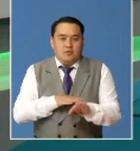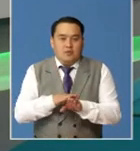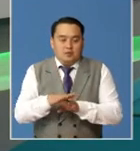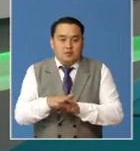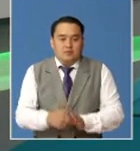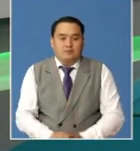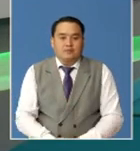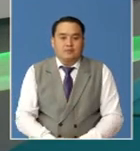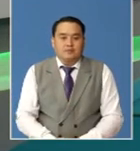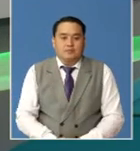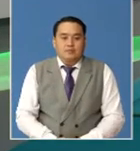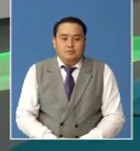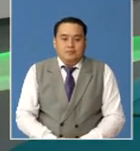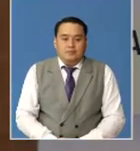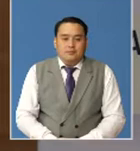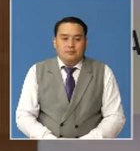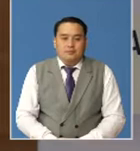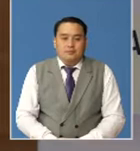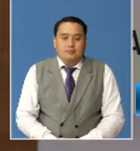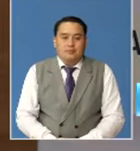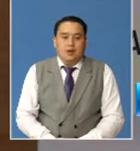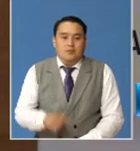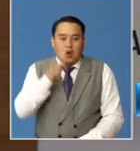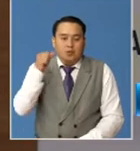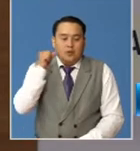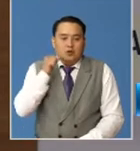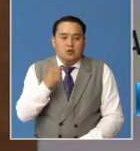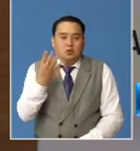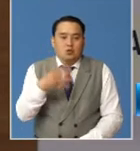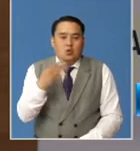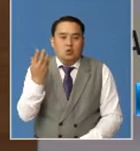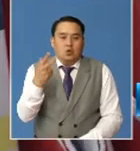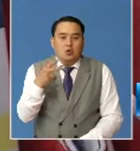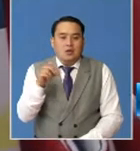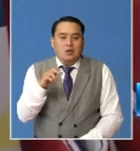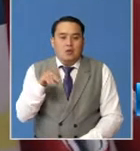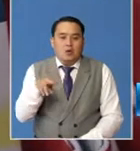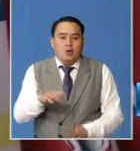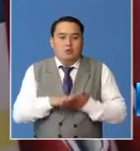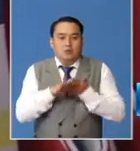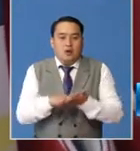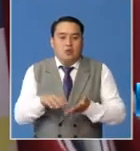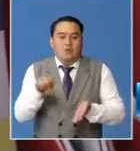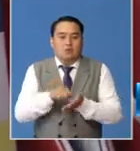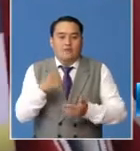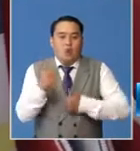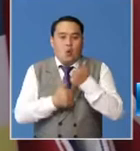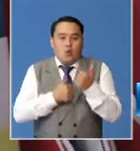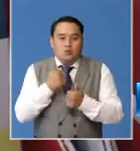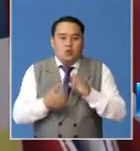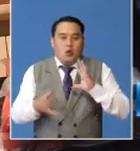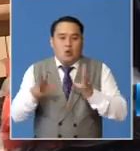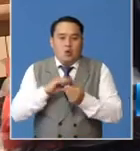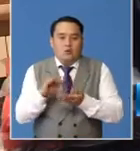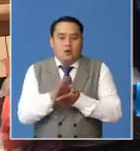дальнейшей реализации. В прошлом году около 43 НПО подали заявки на участие в конкурсе. Общая